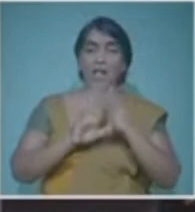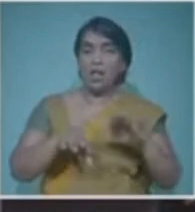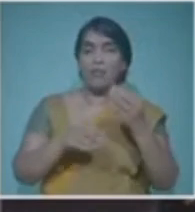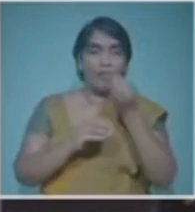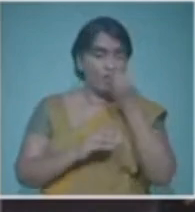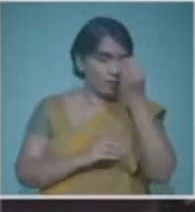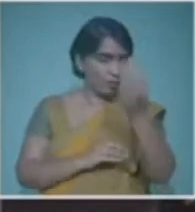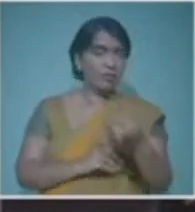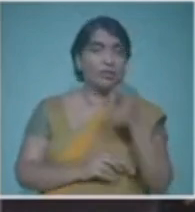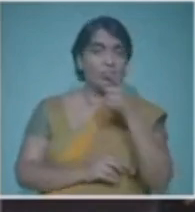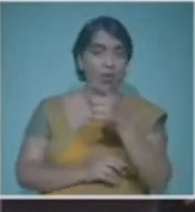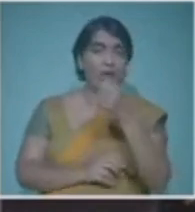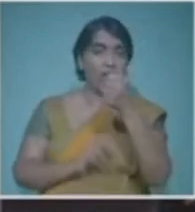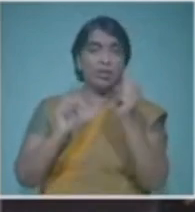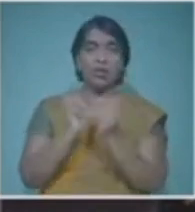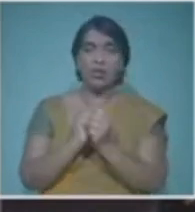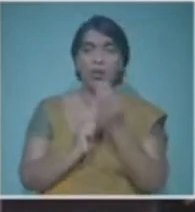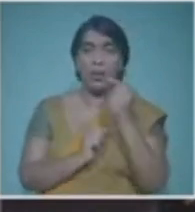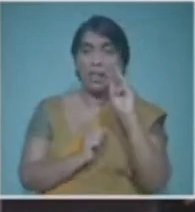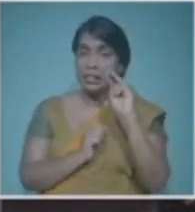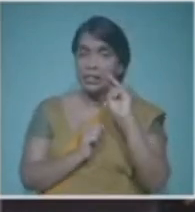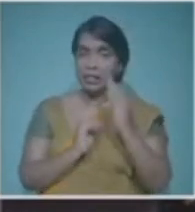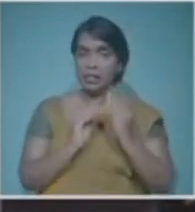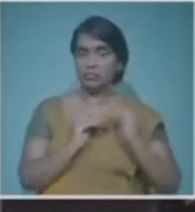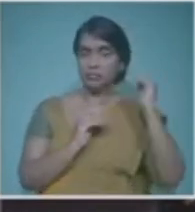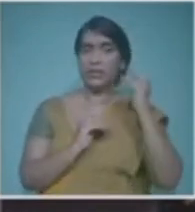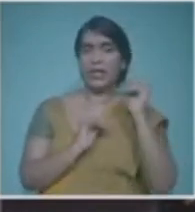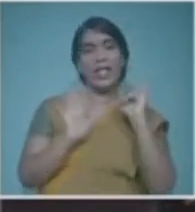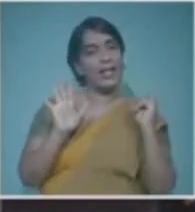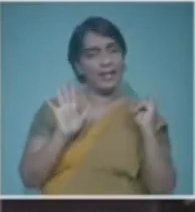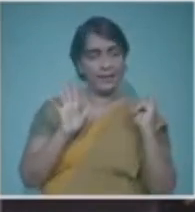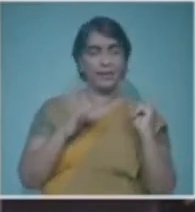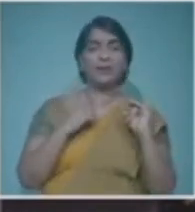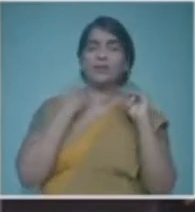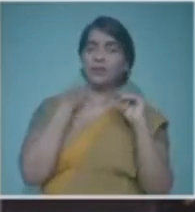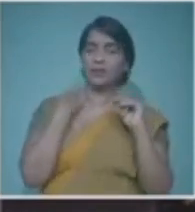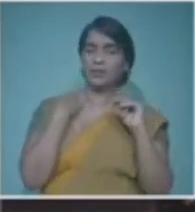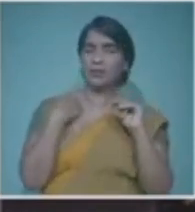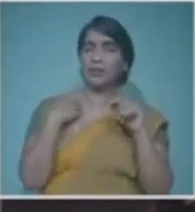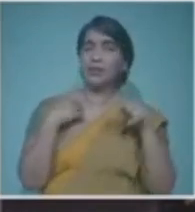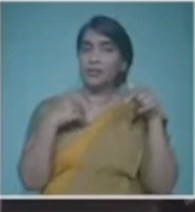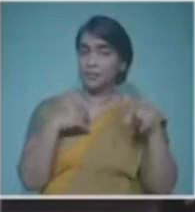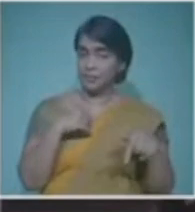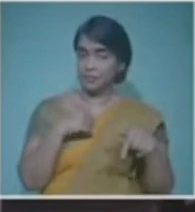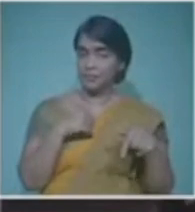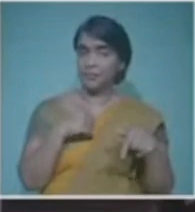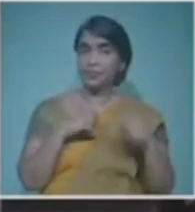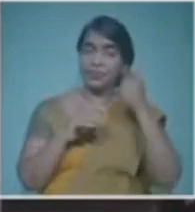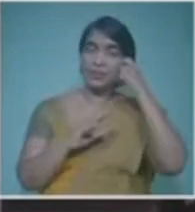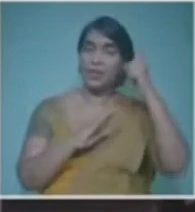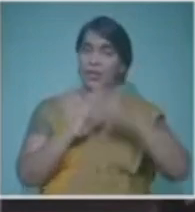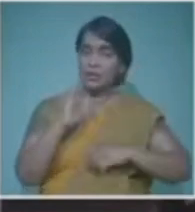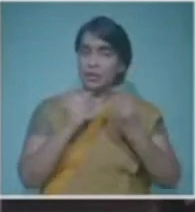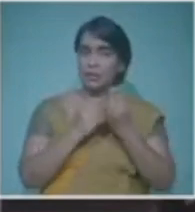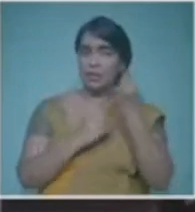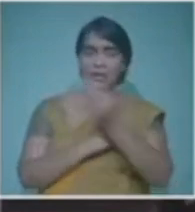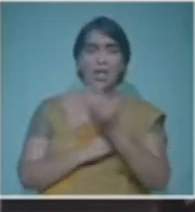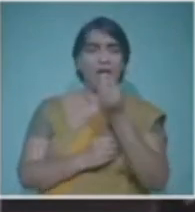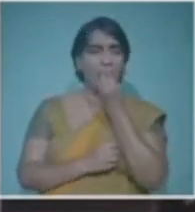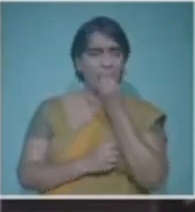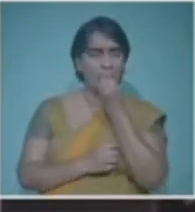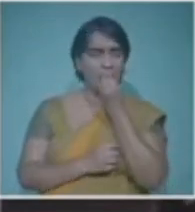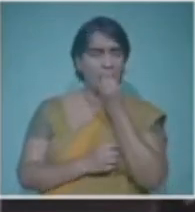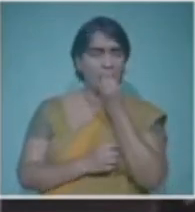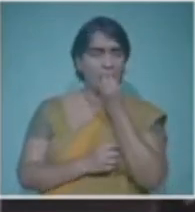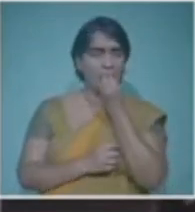දෙනවනේ ඔබතුමා හොඳ වැඩක් කරා රුපියල් 30 60 දක්වා වැඩි කරා ඒ වගේම දැන් ජපානයෙන් හම්බෙන සහල්